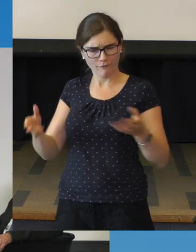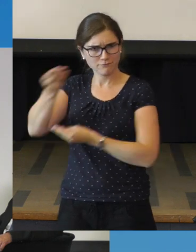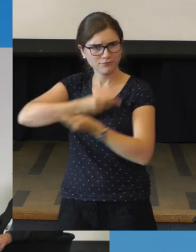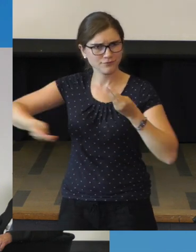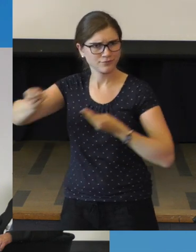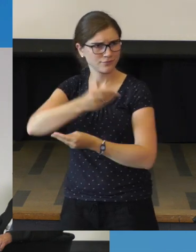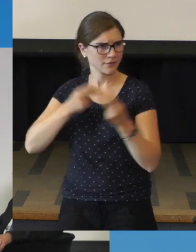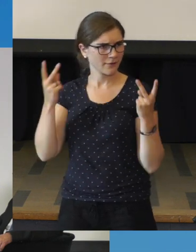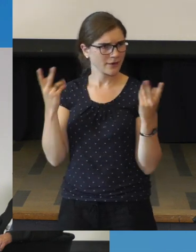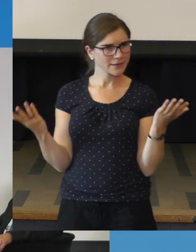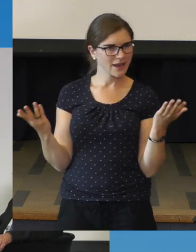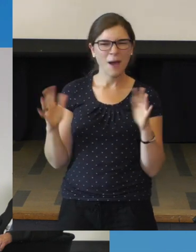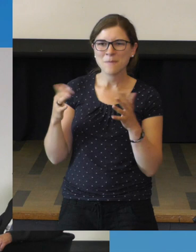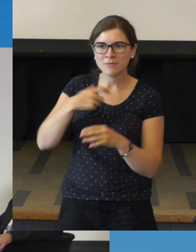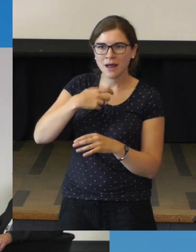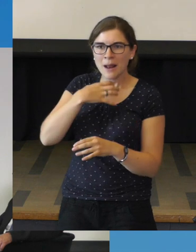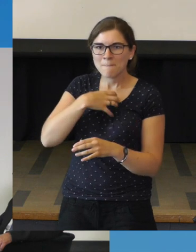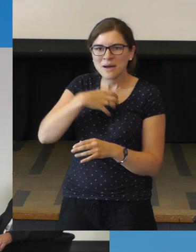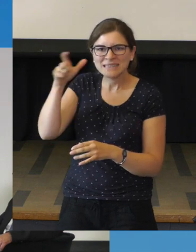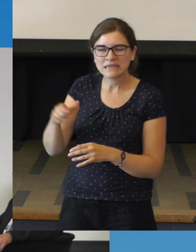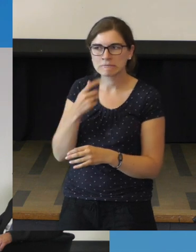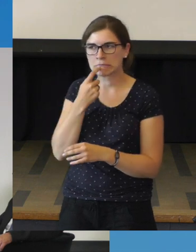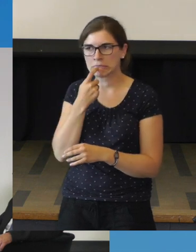wieder Patienten, die sich gar nicht trauen, über ihre